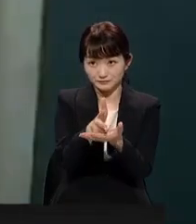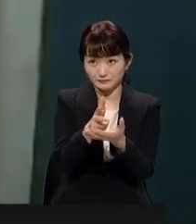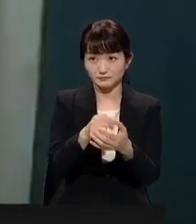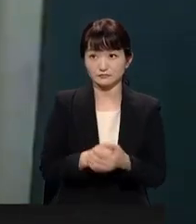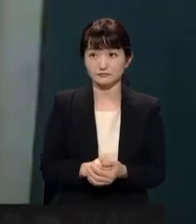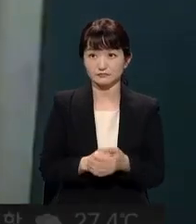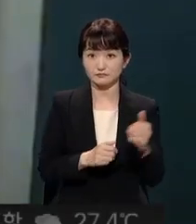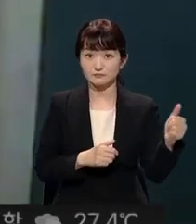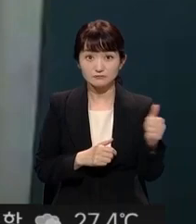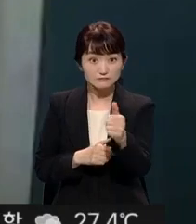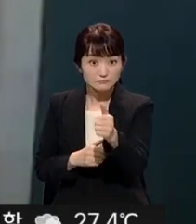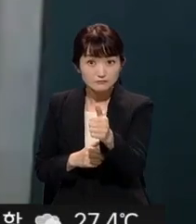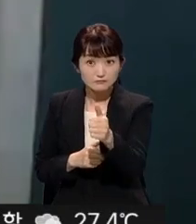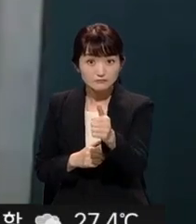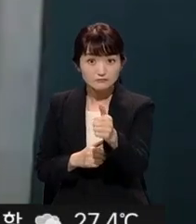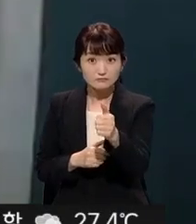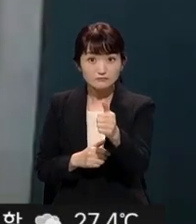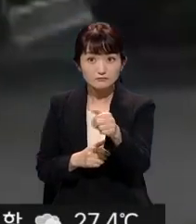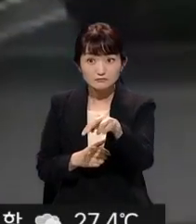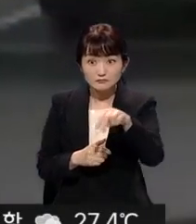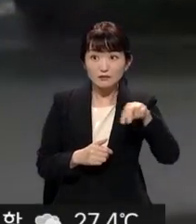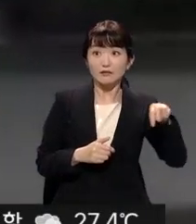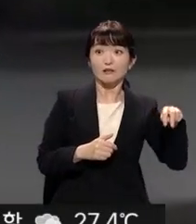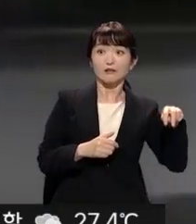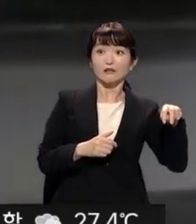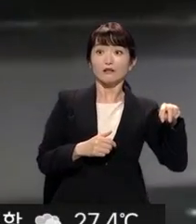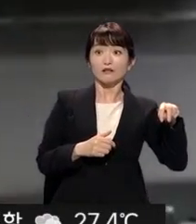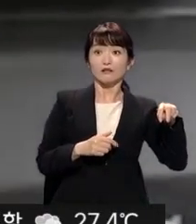남성이 나오는데요 오 갑자기 뒷걸음질을칩니다